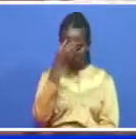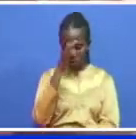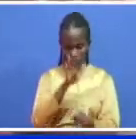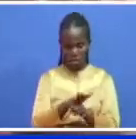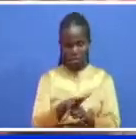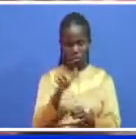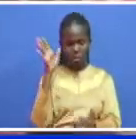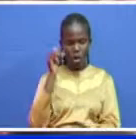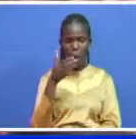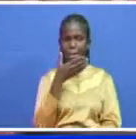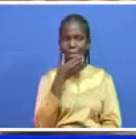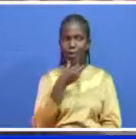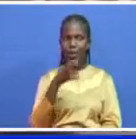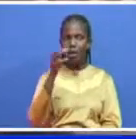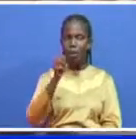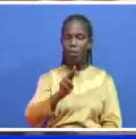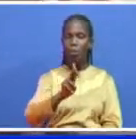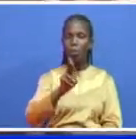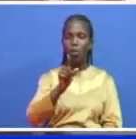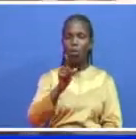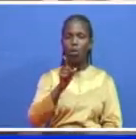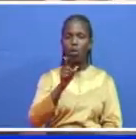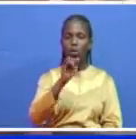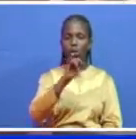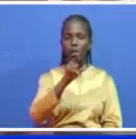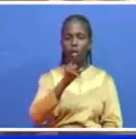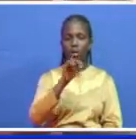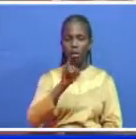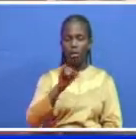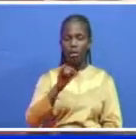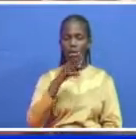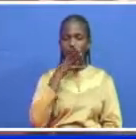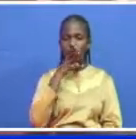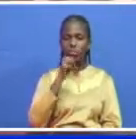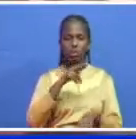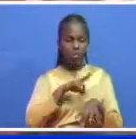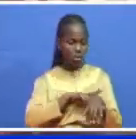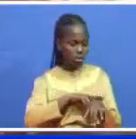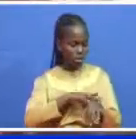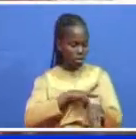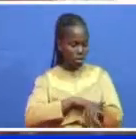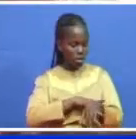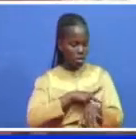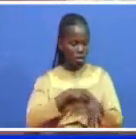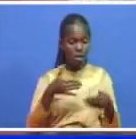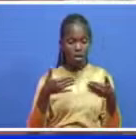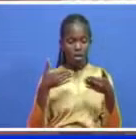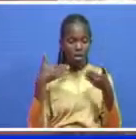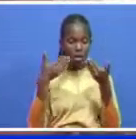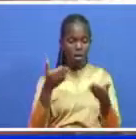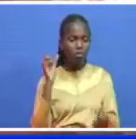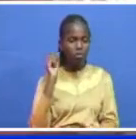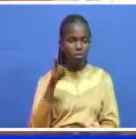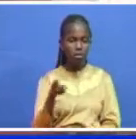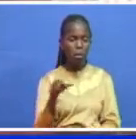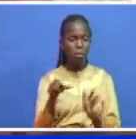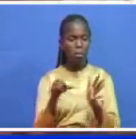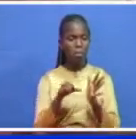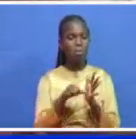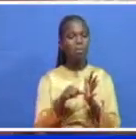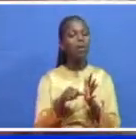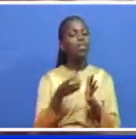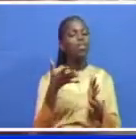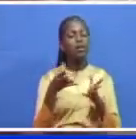mulini. Na endeka uye londu tu, ika uye njeto isi unako ni.